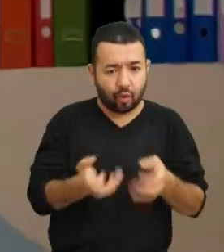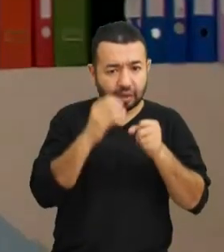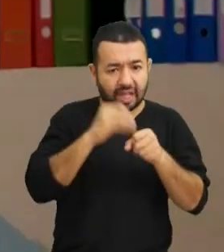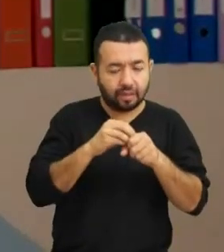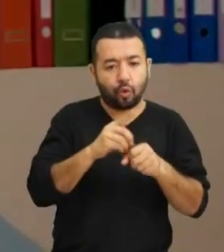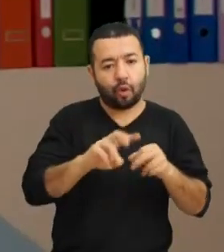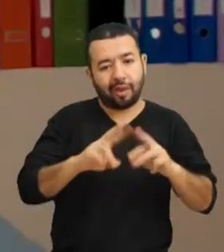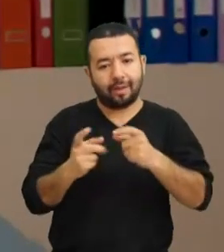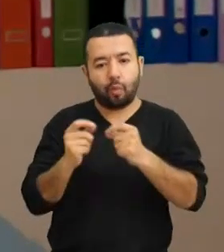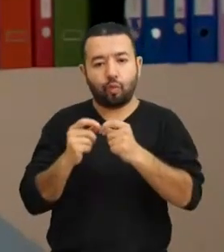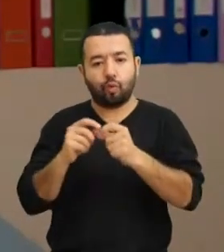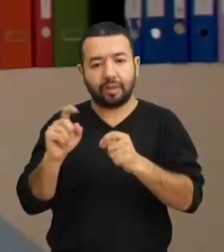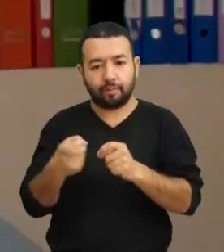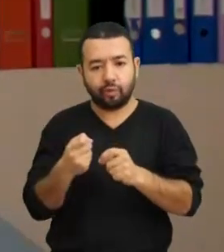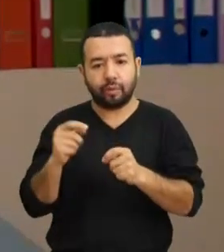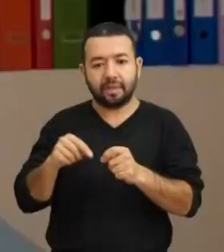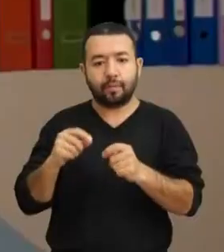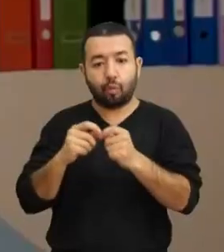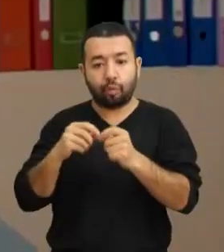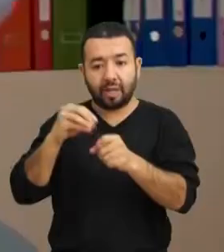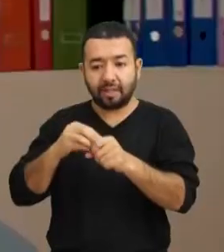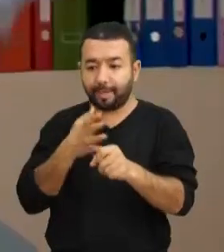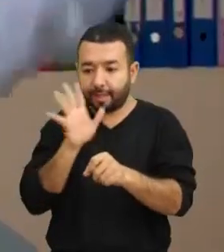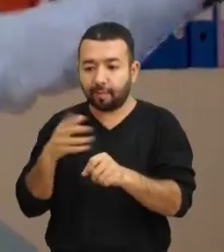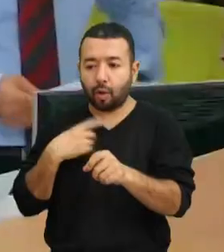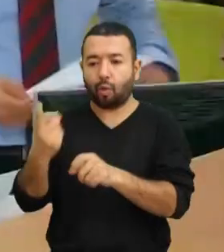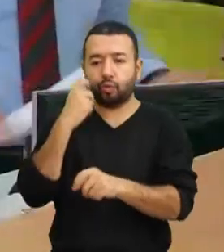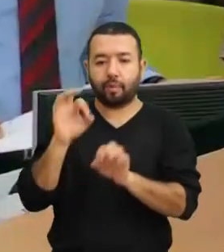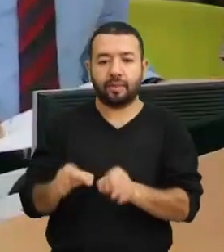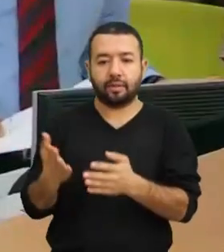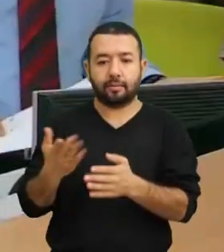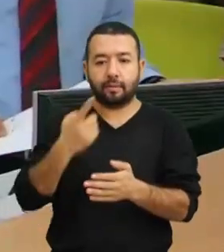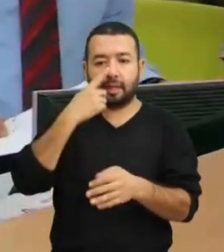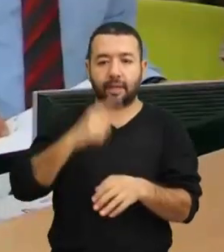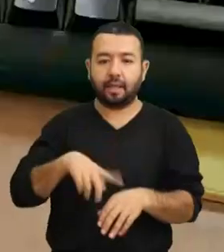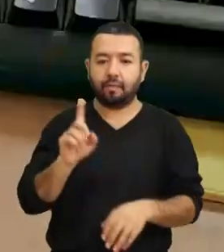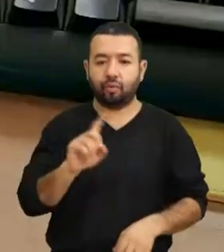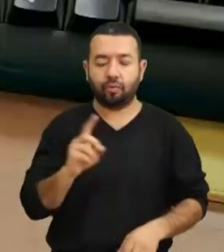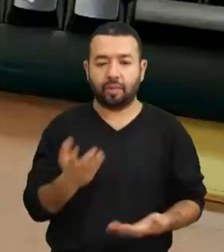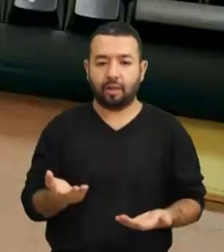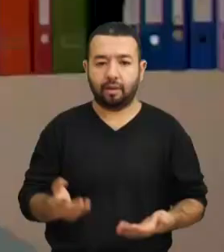çözmeye başlamış ya. Bu sefer de çözemediği, bilemediği sorular için çağırmış. İnanmıyorum ya.